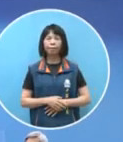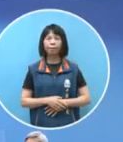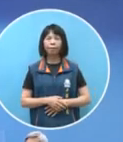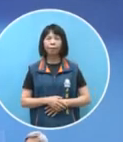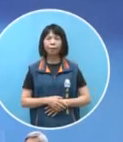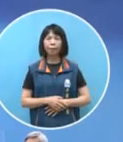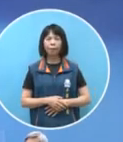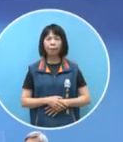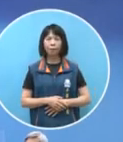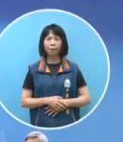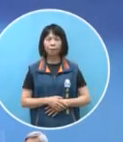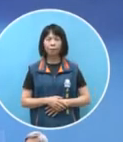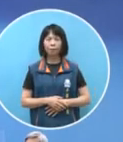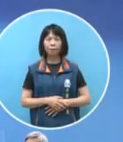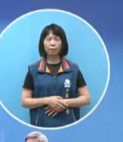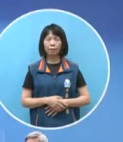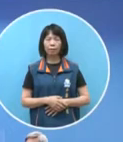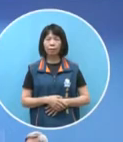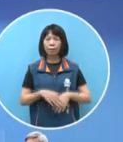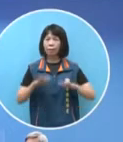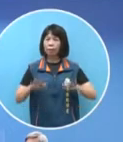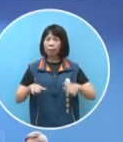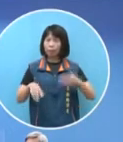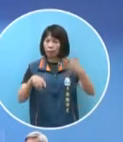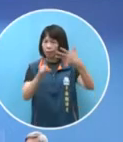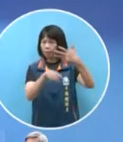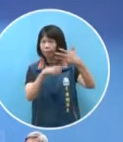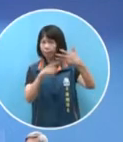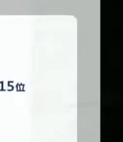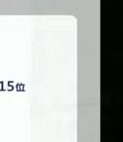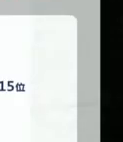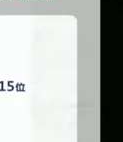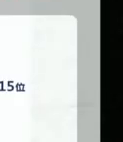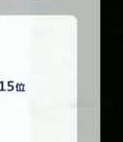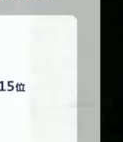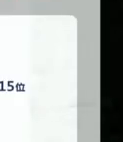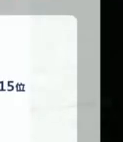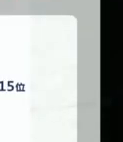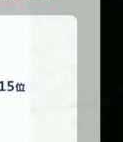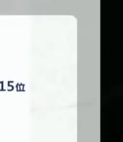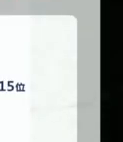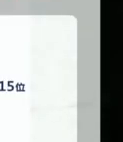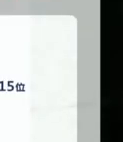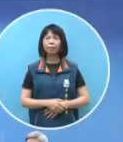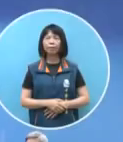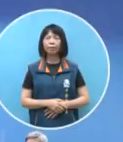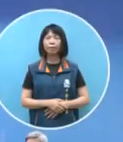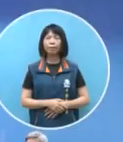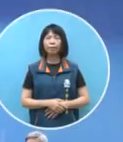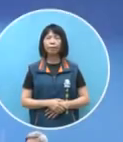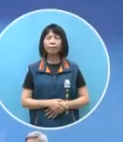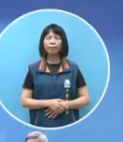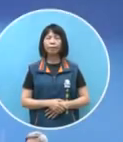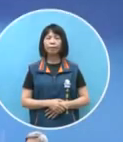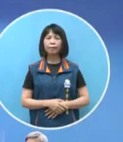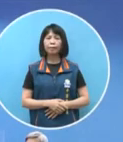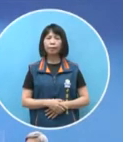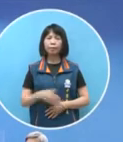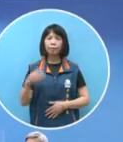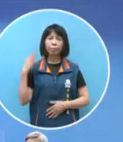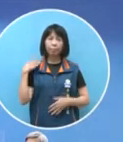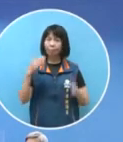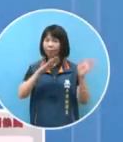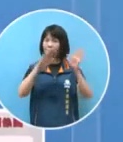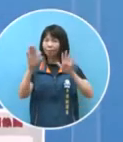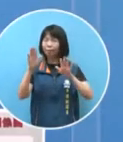诊者。县长徐正伟在记者会上呼吁乡亲能够避免群聚，在疫情发生之后，有任何经济及社会上